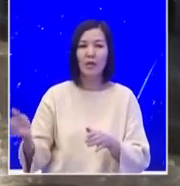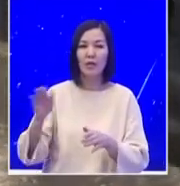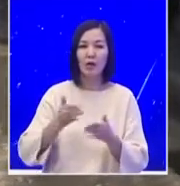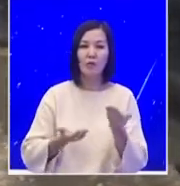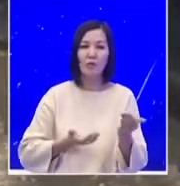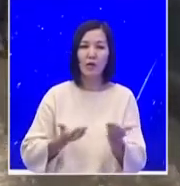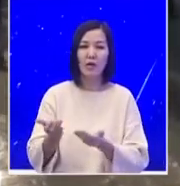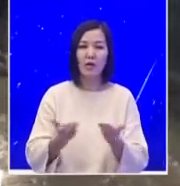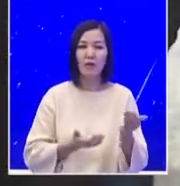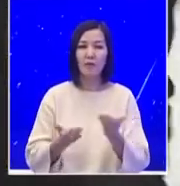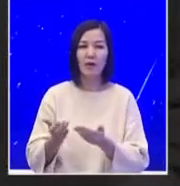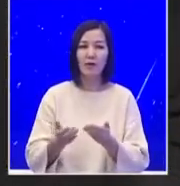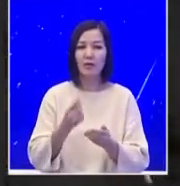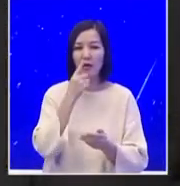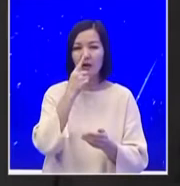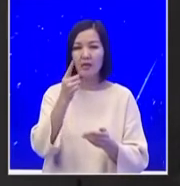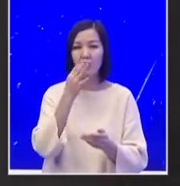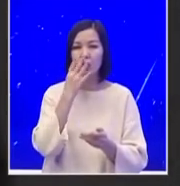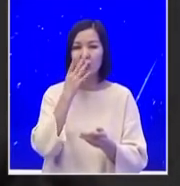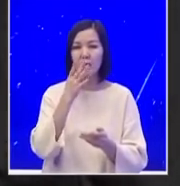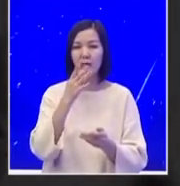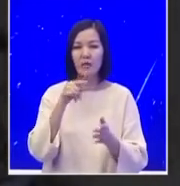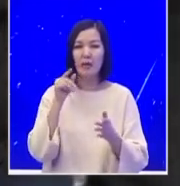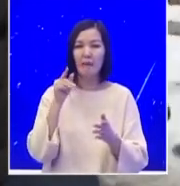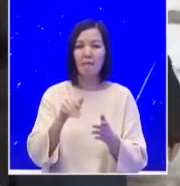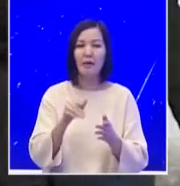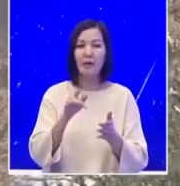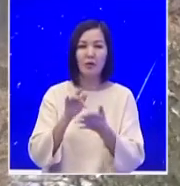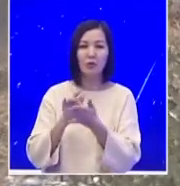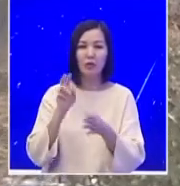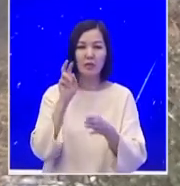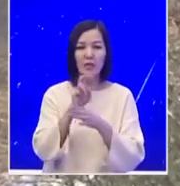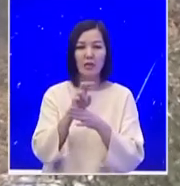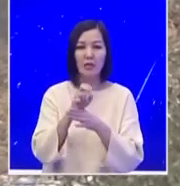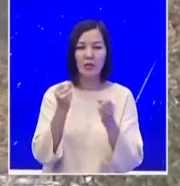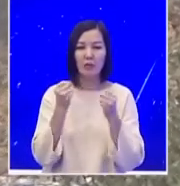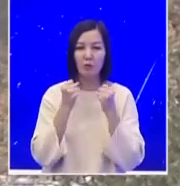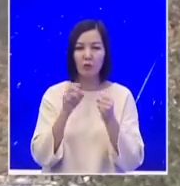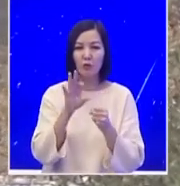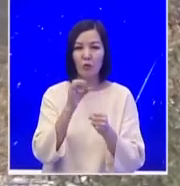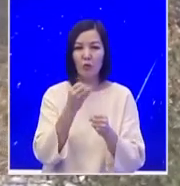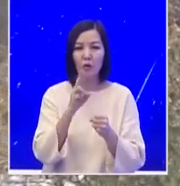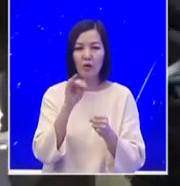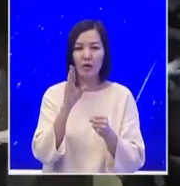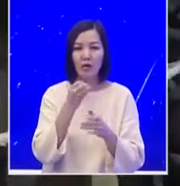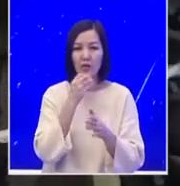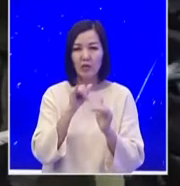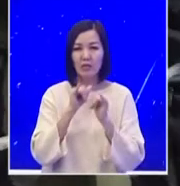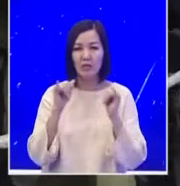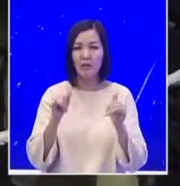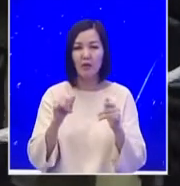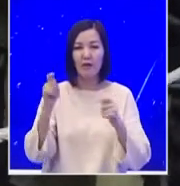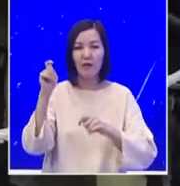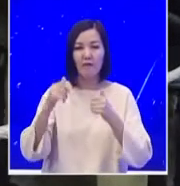сайын елімізден ғана емес, алыс жақын шетелдерден мыңдаған турист ағылып келеді. Бұл спорт түрі Ойқарағайда жақсы дамыған.